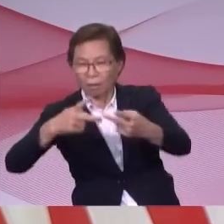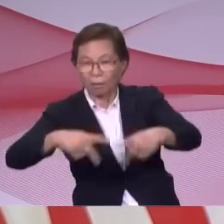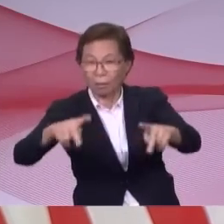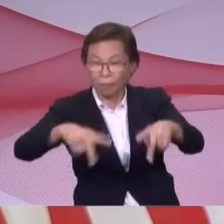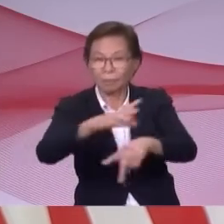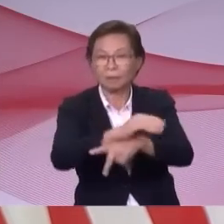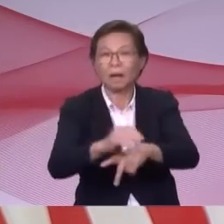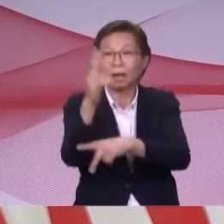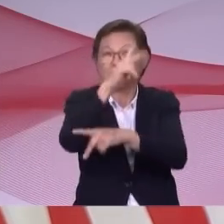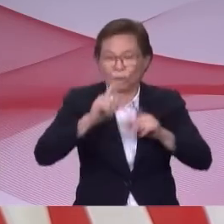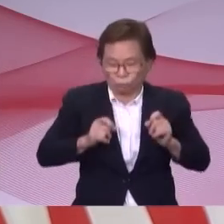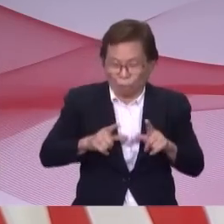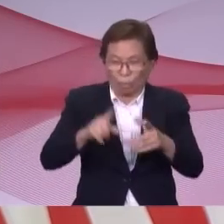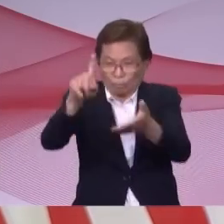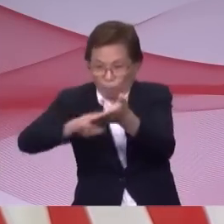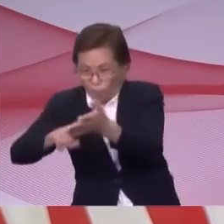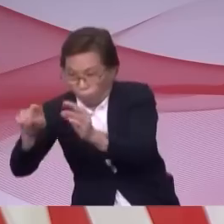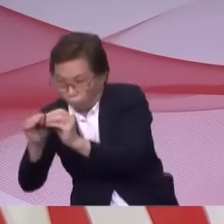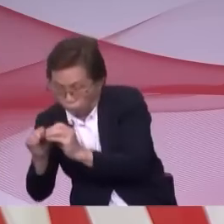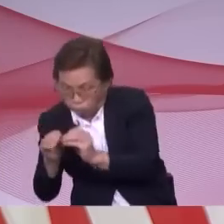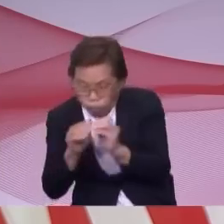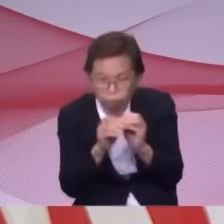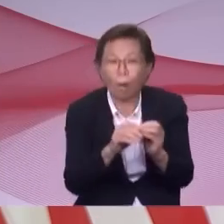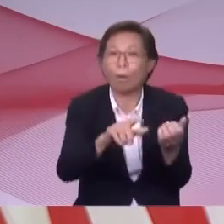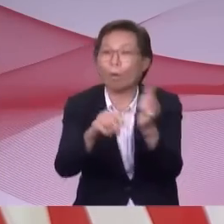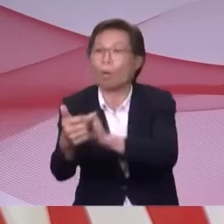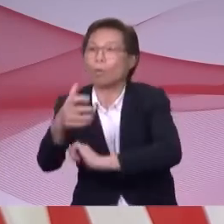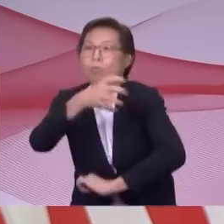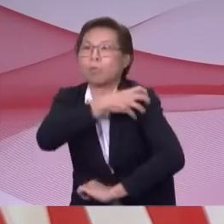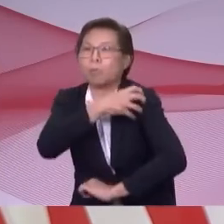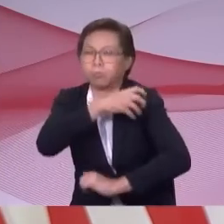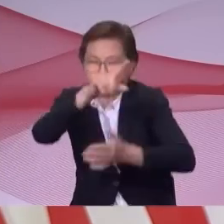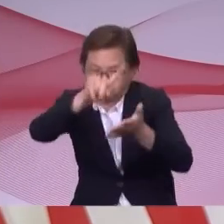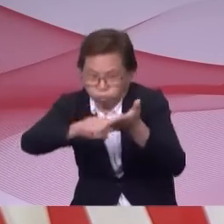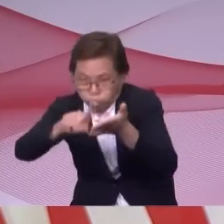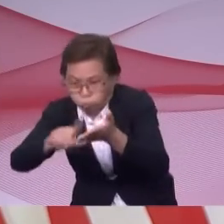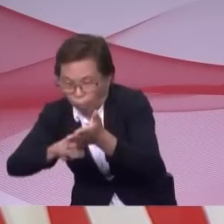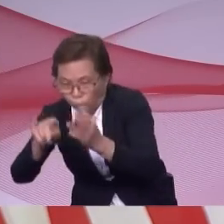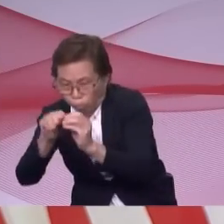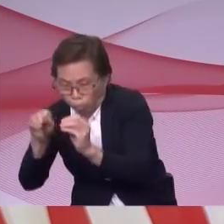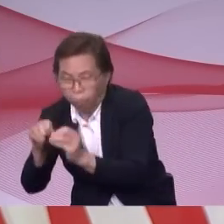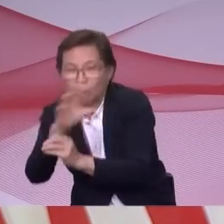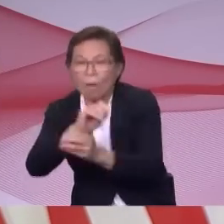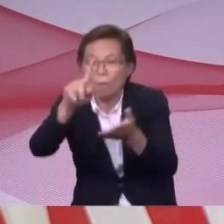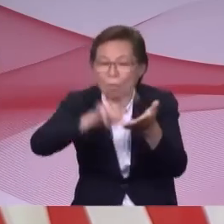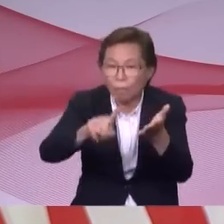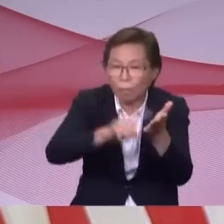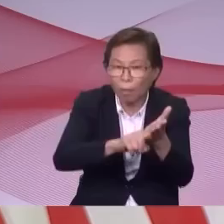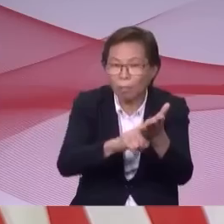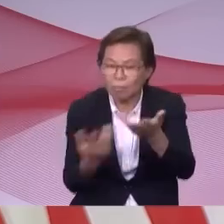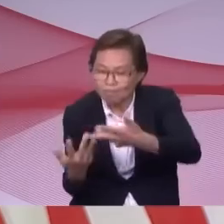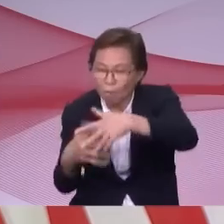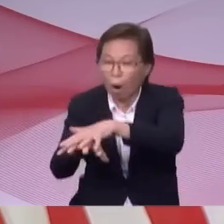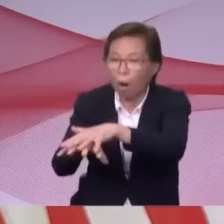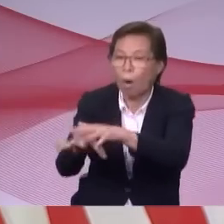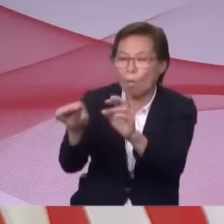kerajaan dan swasta secara agresif oleh pihak penguat kuasa, pemeriksaan secara bersepadu